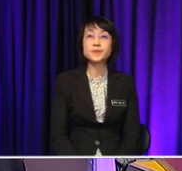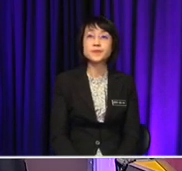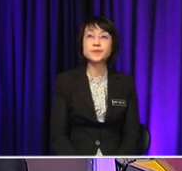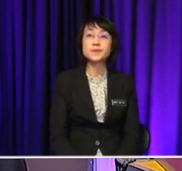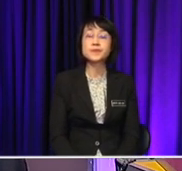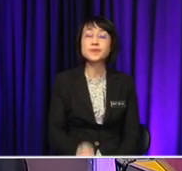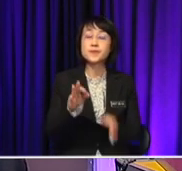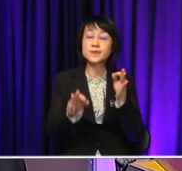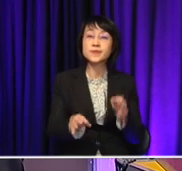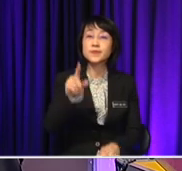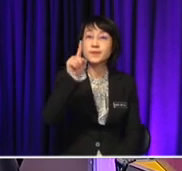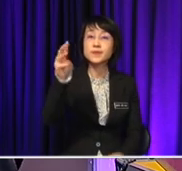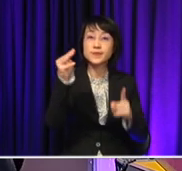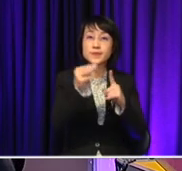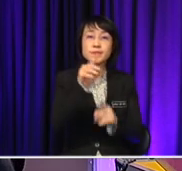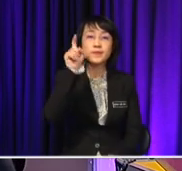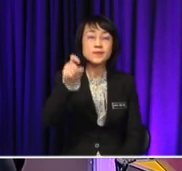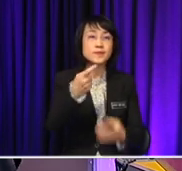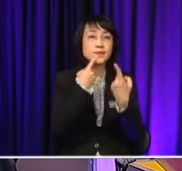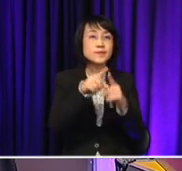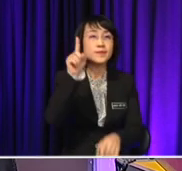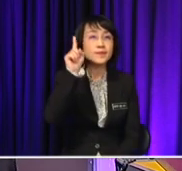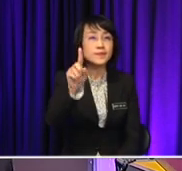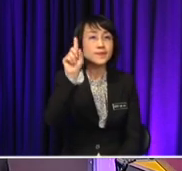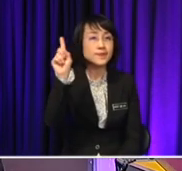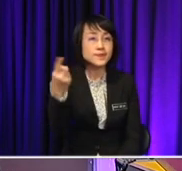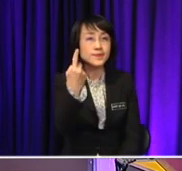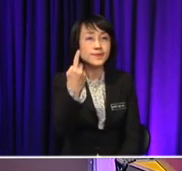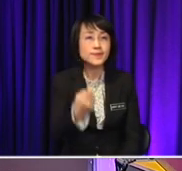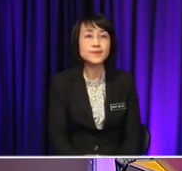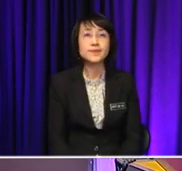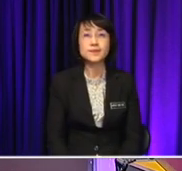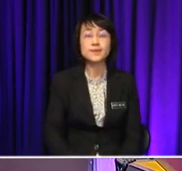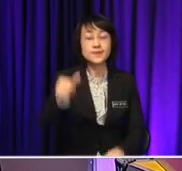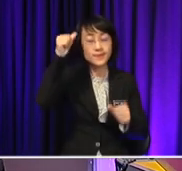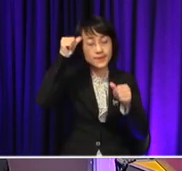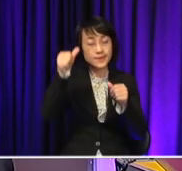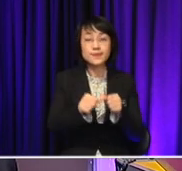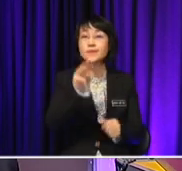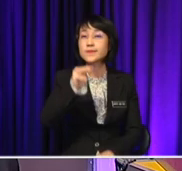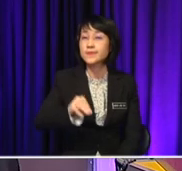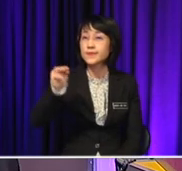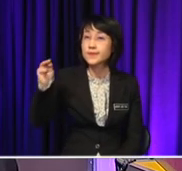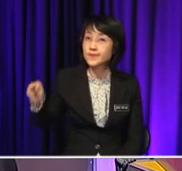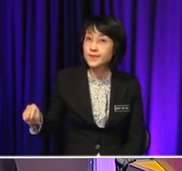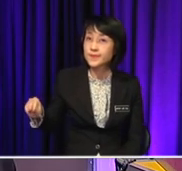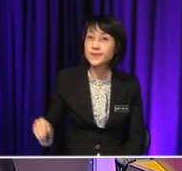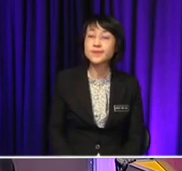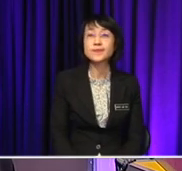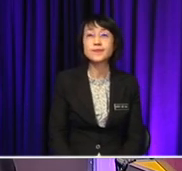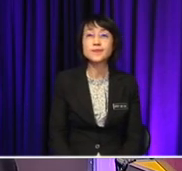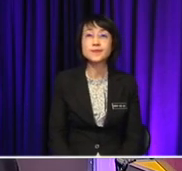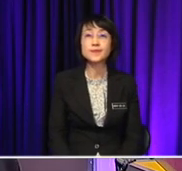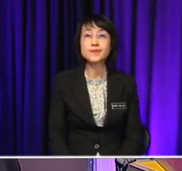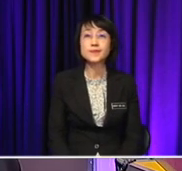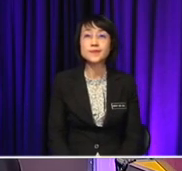tapi kalau salah satu marka kunci jawab satu ingat ya murid-murid SPM di studio di rumah oke Jangan kira aneh